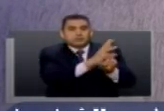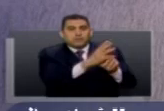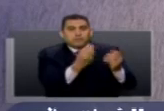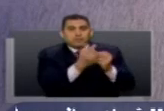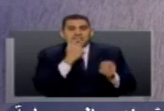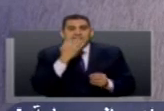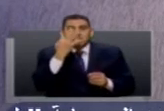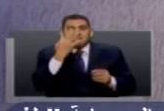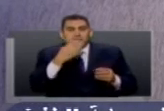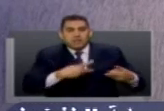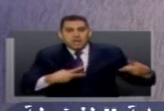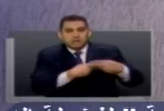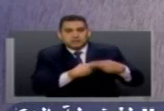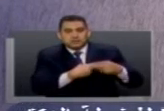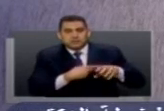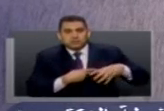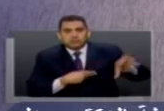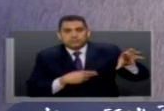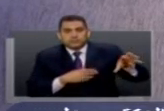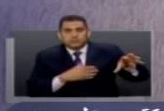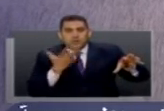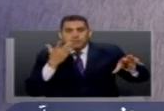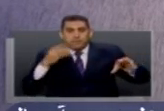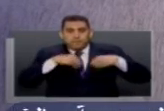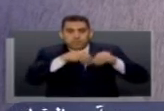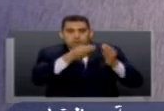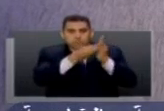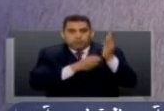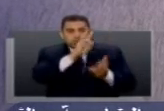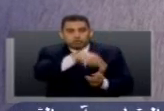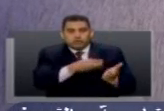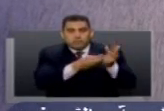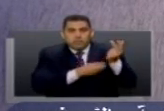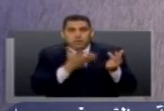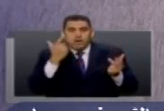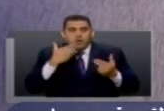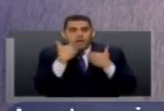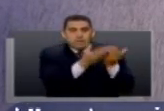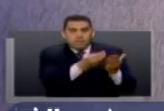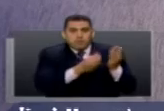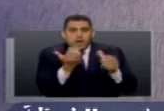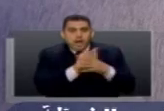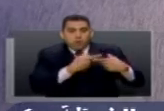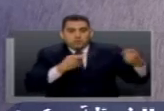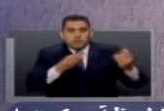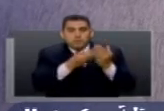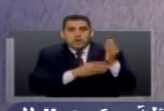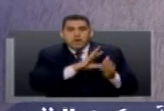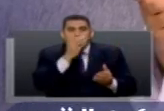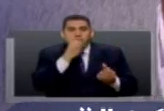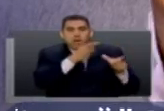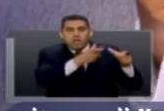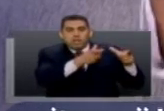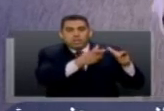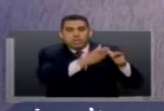سنوات ثلاثه اعوام لا بيع ولا شراء ولا اهداء ولا زواج حتى اكلوا جميع ما يمتلكون